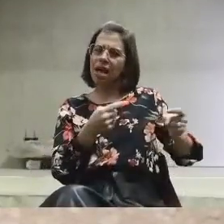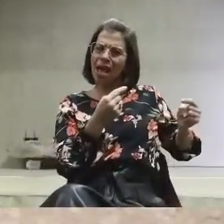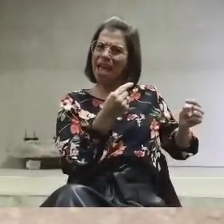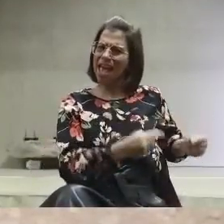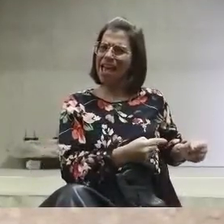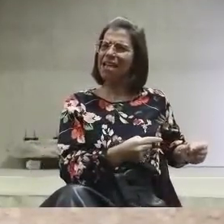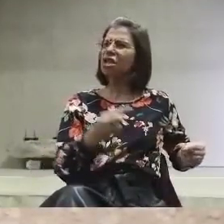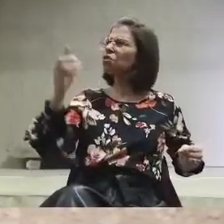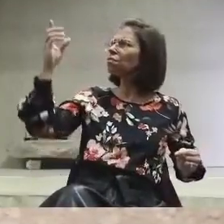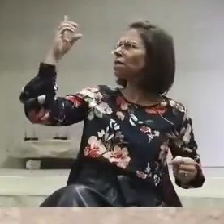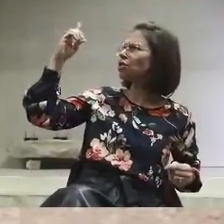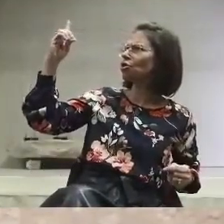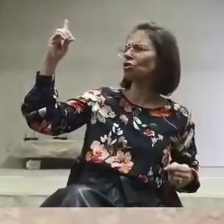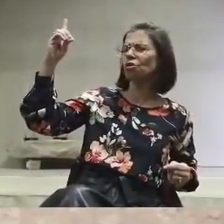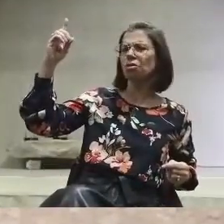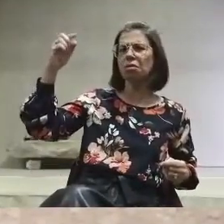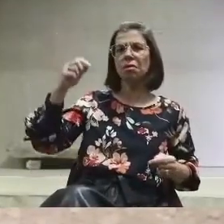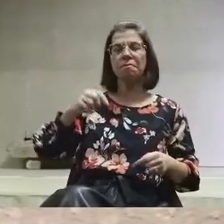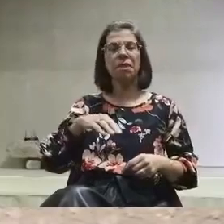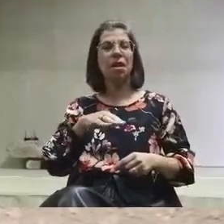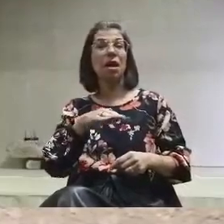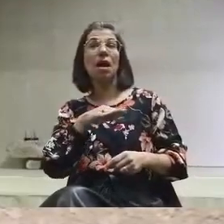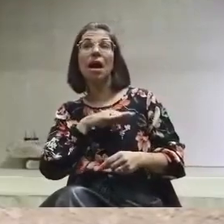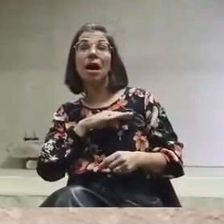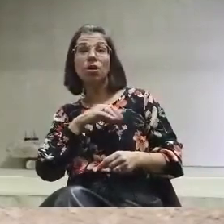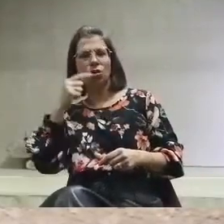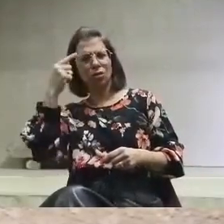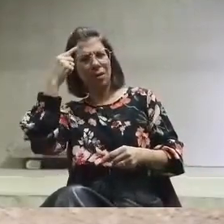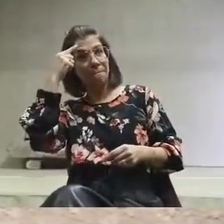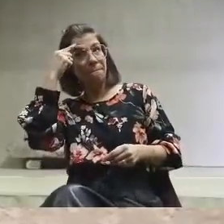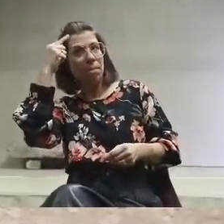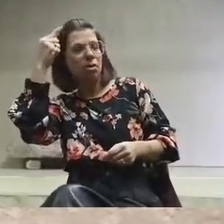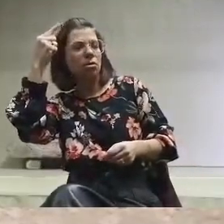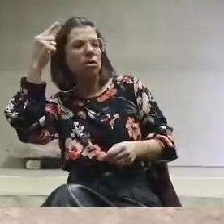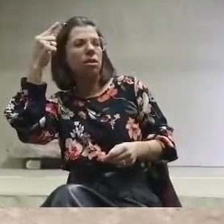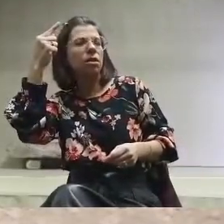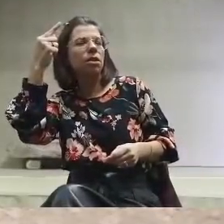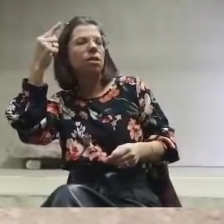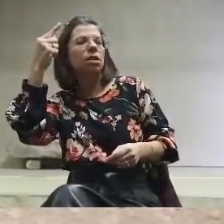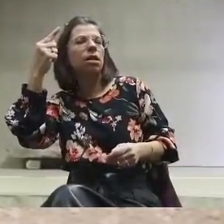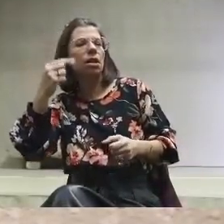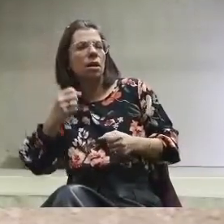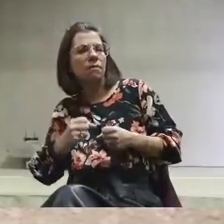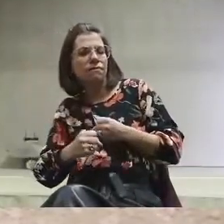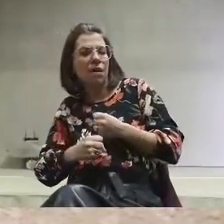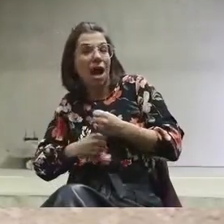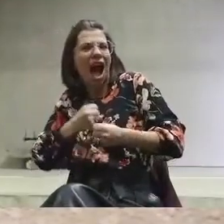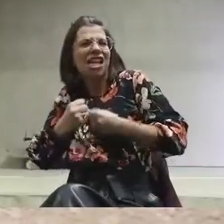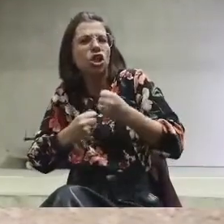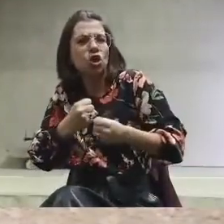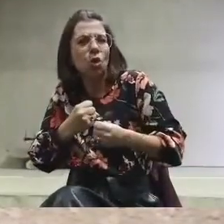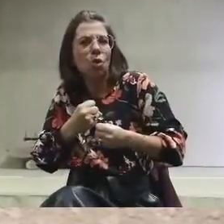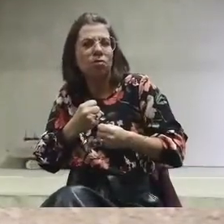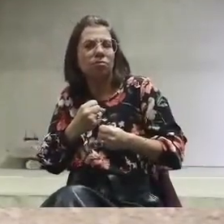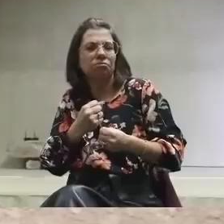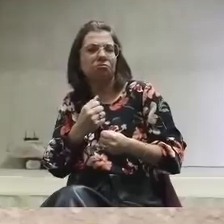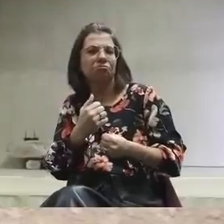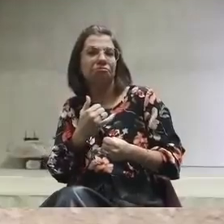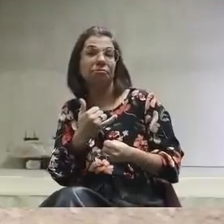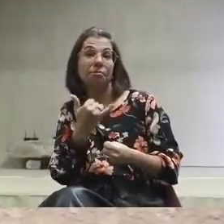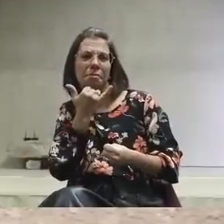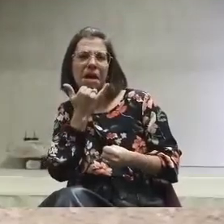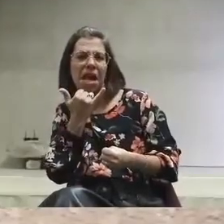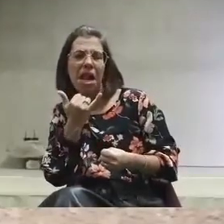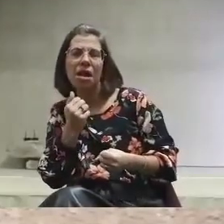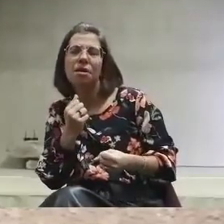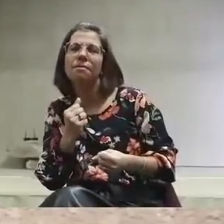pensées et par nos œuvres mauvaises, par nos péchés. Avez-vous pensé qu'un jour vous avez été ennemis de